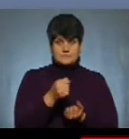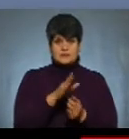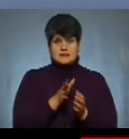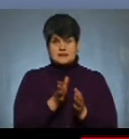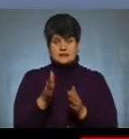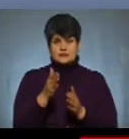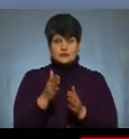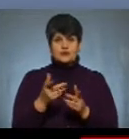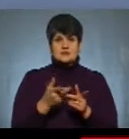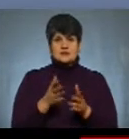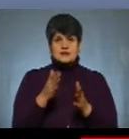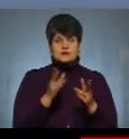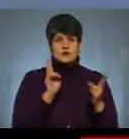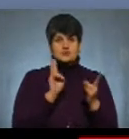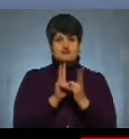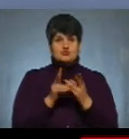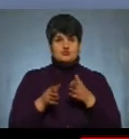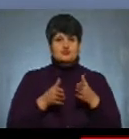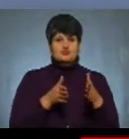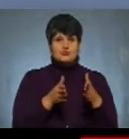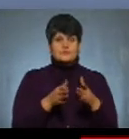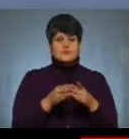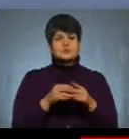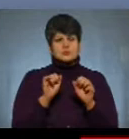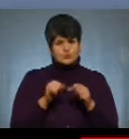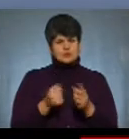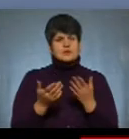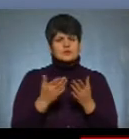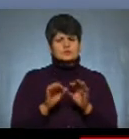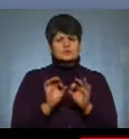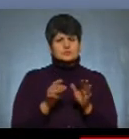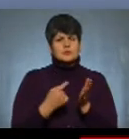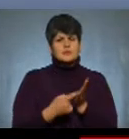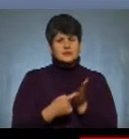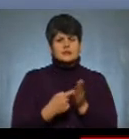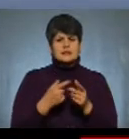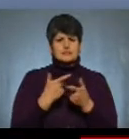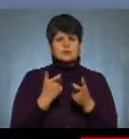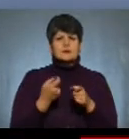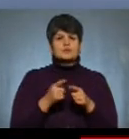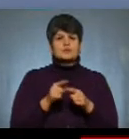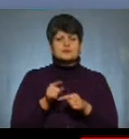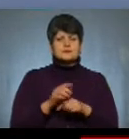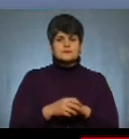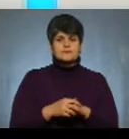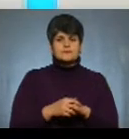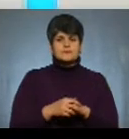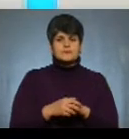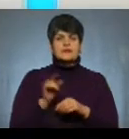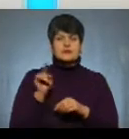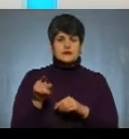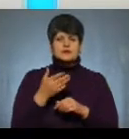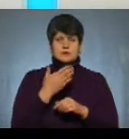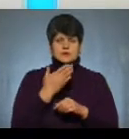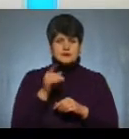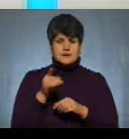щоб не злетіти з дороги, і його занесло на зустрічну смугу. А чи можете ви якось спростувати чи підтвердити інформацію про відсутність знаку?